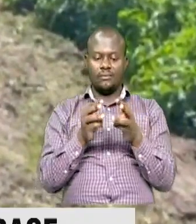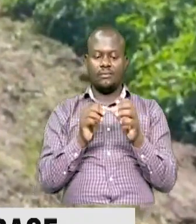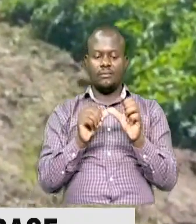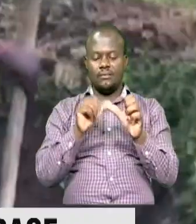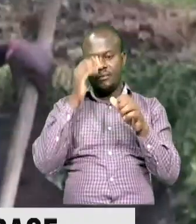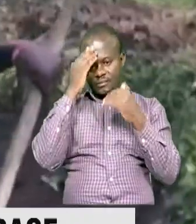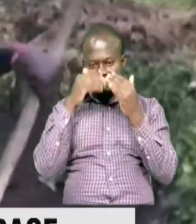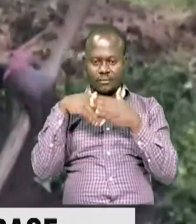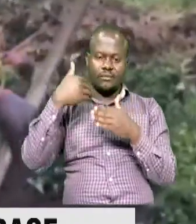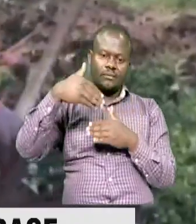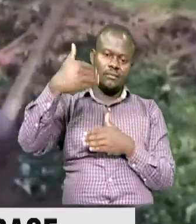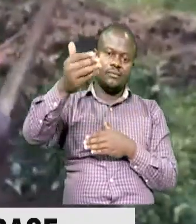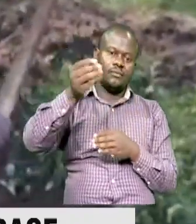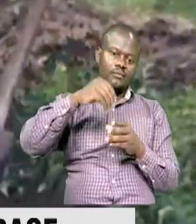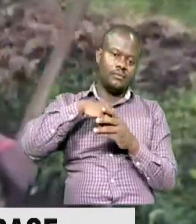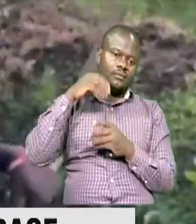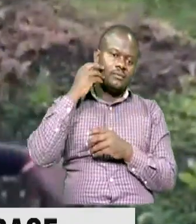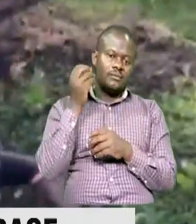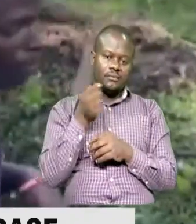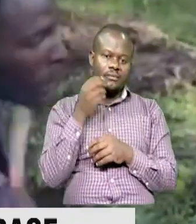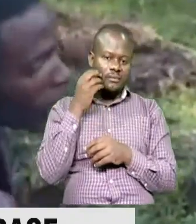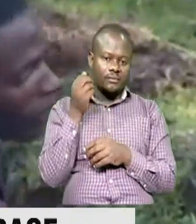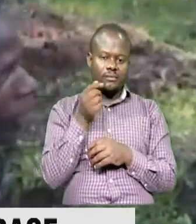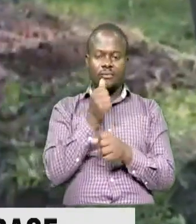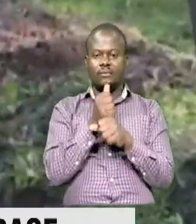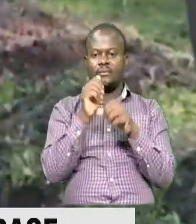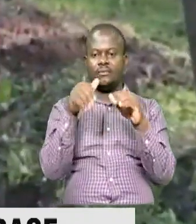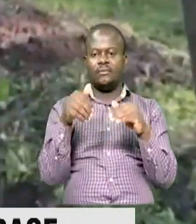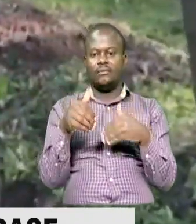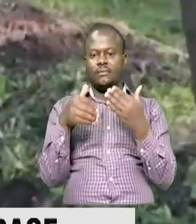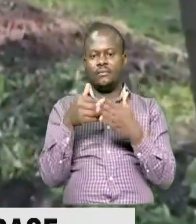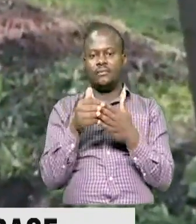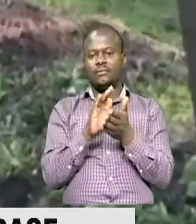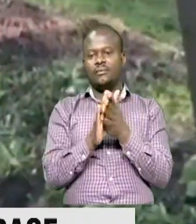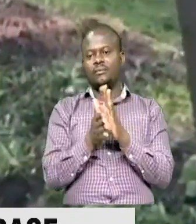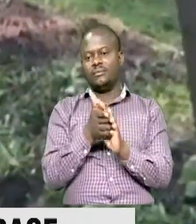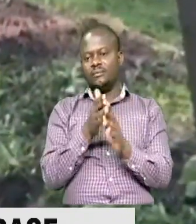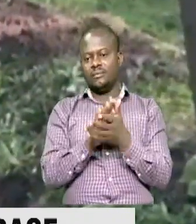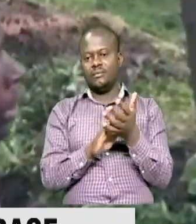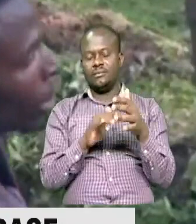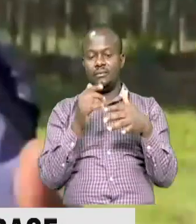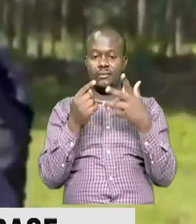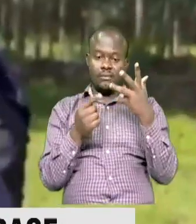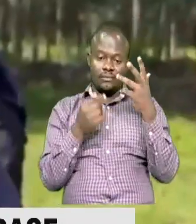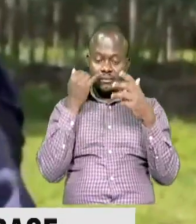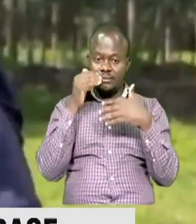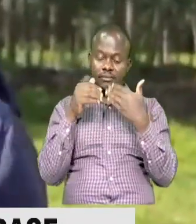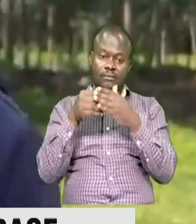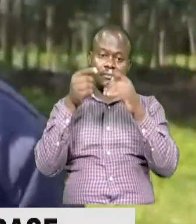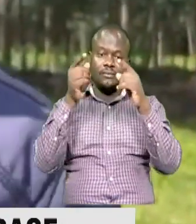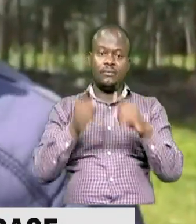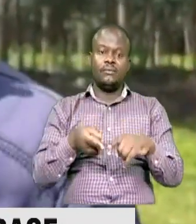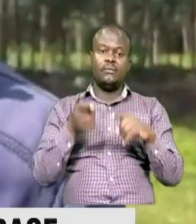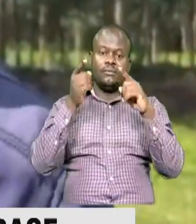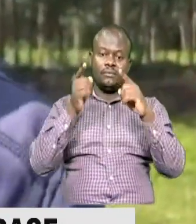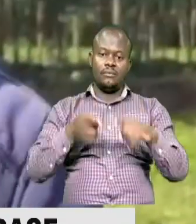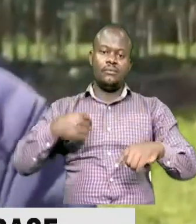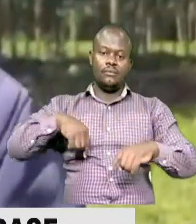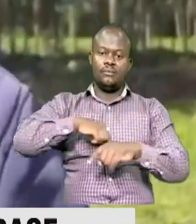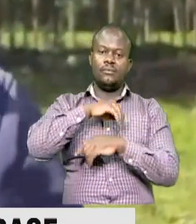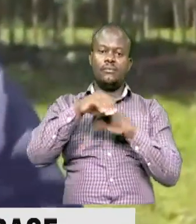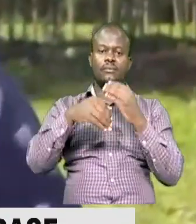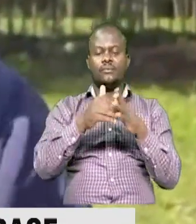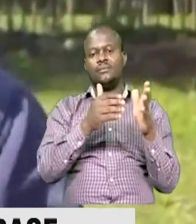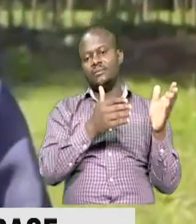byo duhoramo buri kwezi tuhakora umuganda, ariko ngabonye ko hari harasibye. Yaje rero araza nyirakatse agatabataba